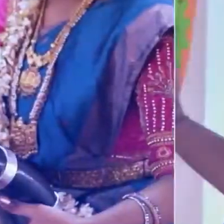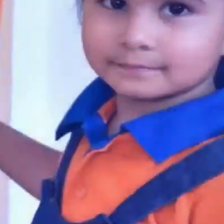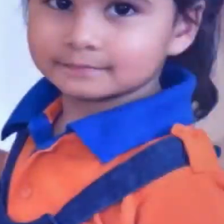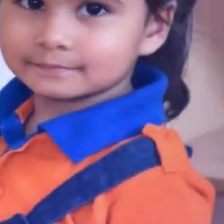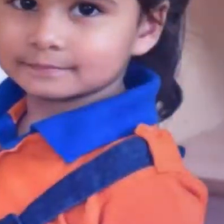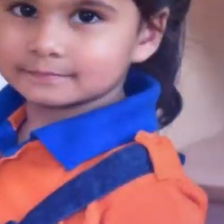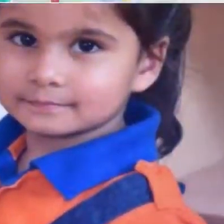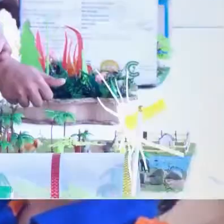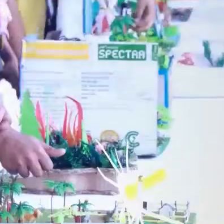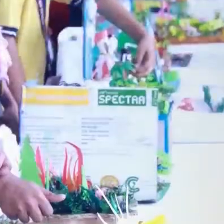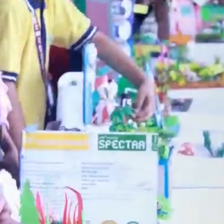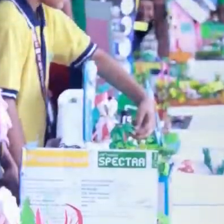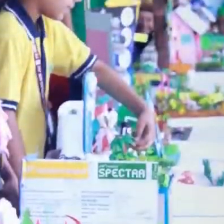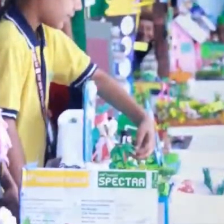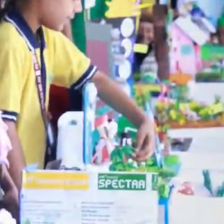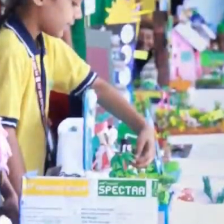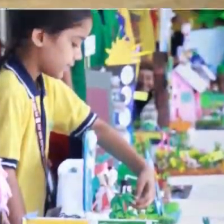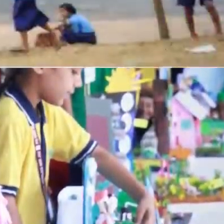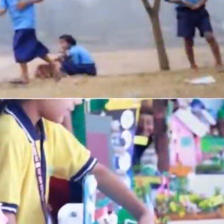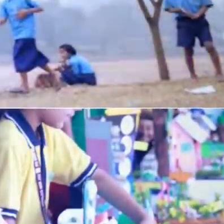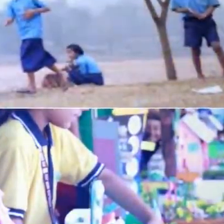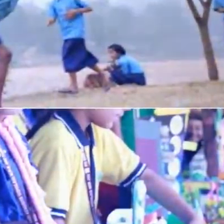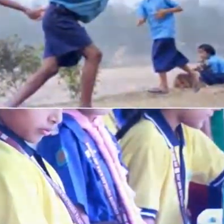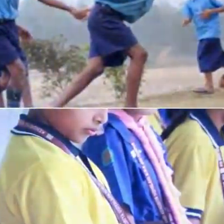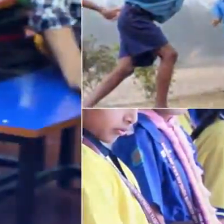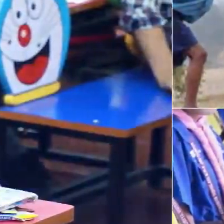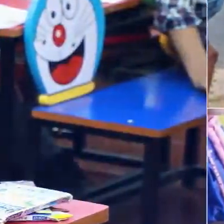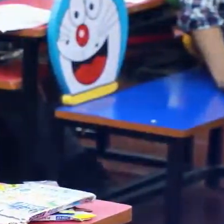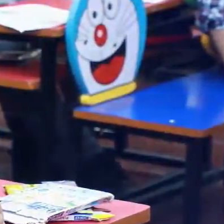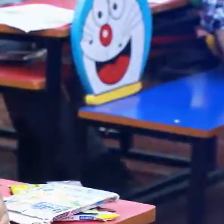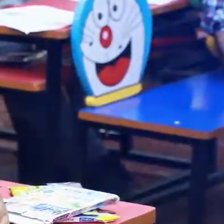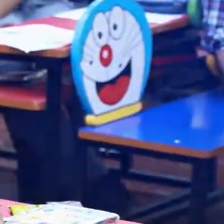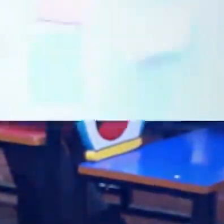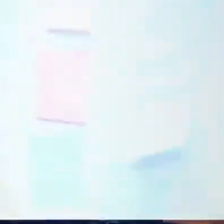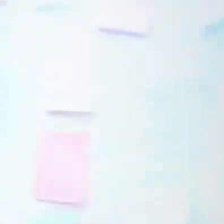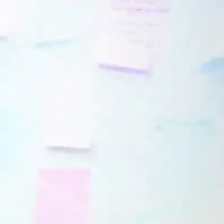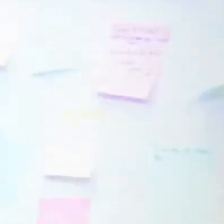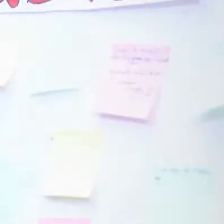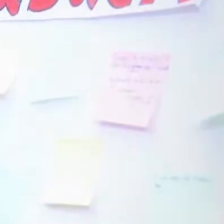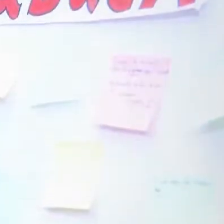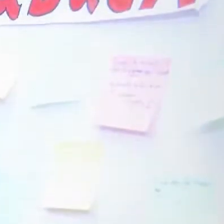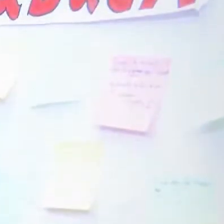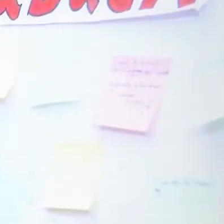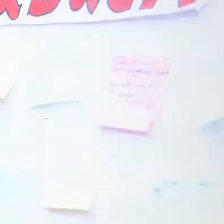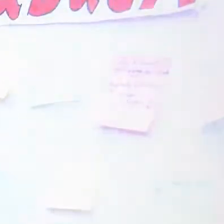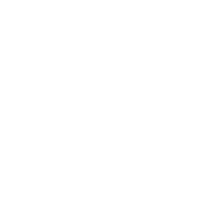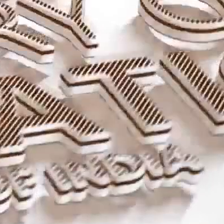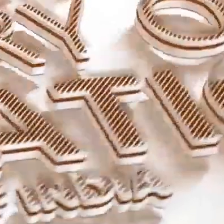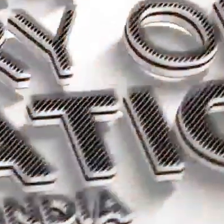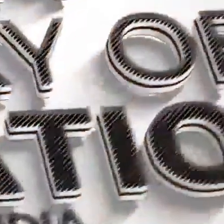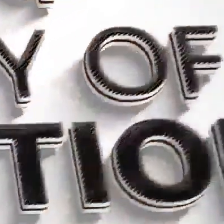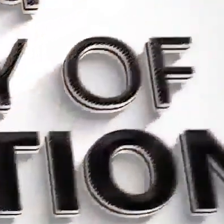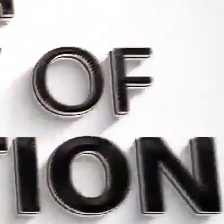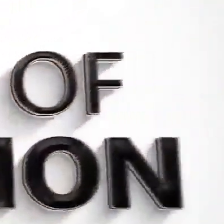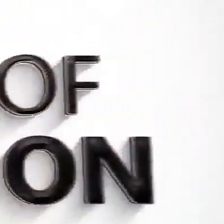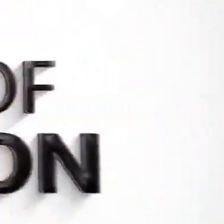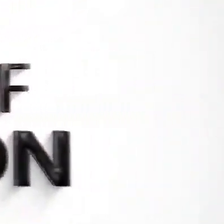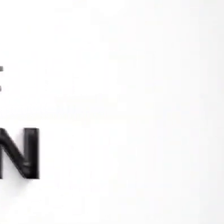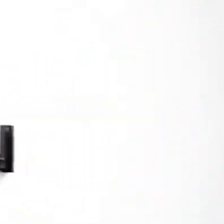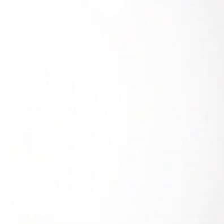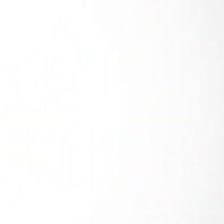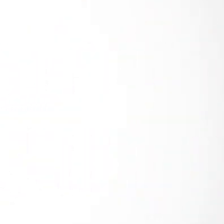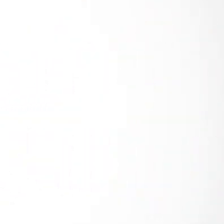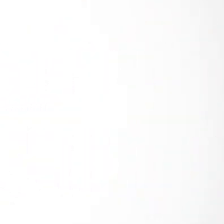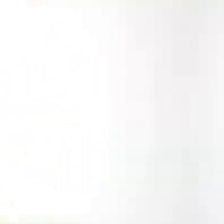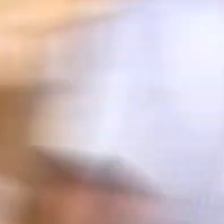क्या आपको भी गीत कविता पढ़ने लिखने और गाने गुनगुनाने में रुचि है? तो आइए शिक्षा मंत्रालय